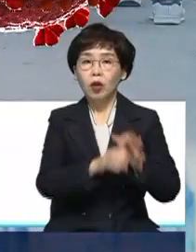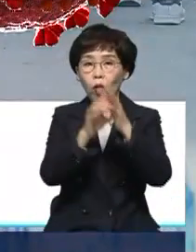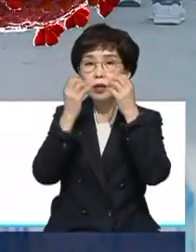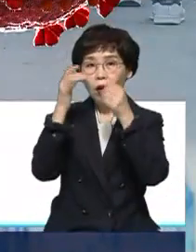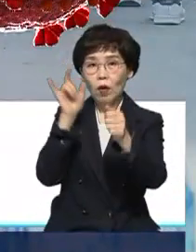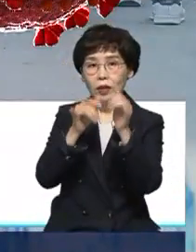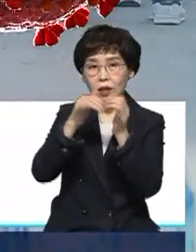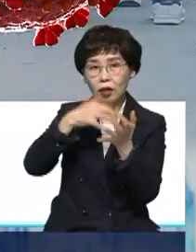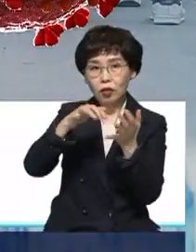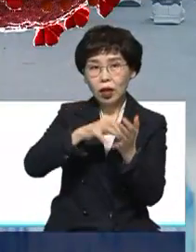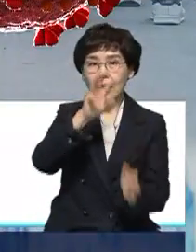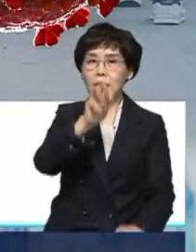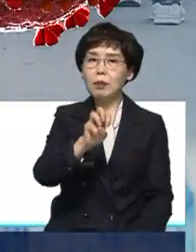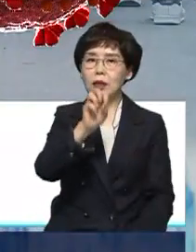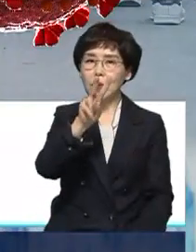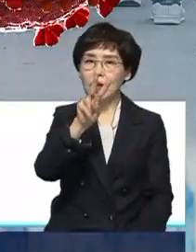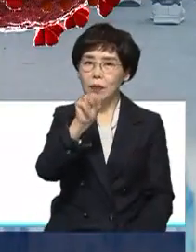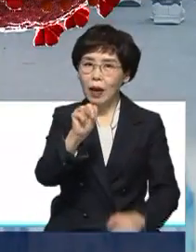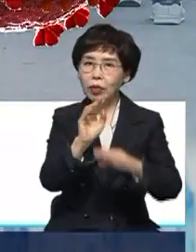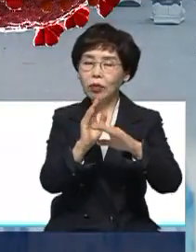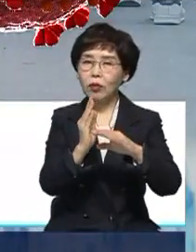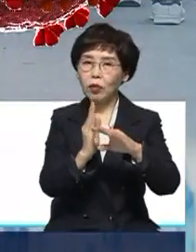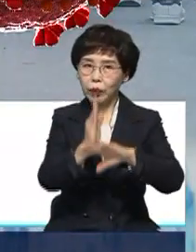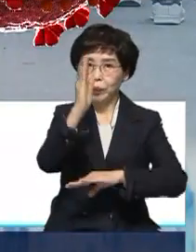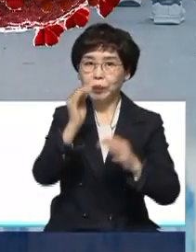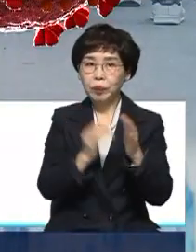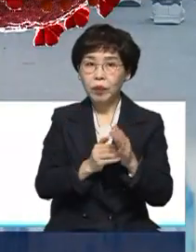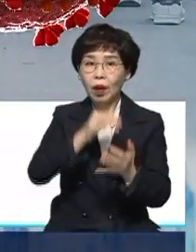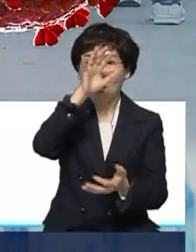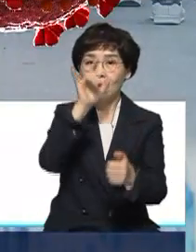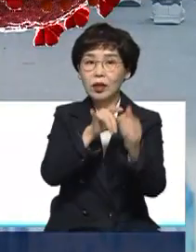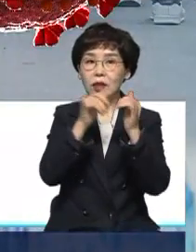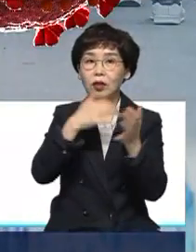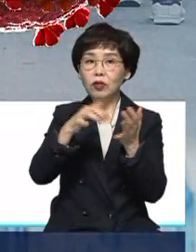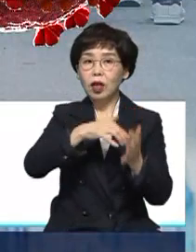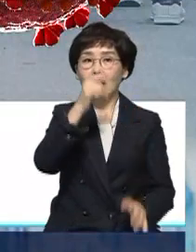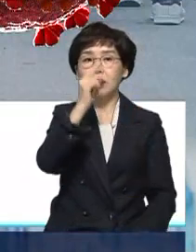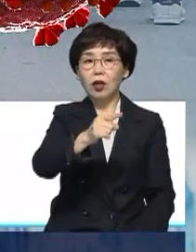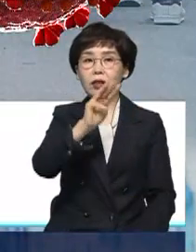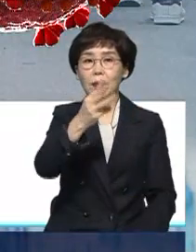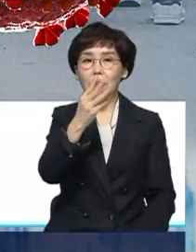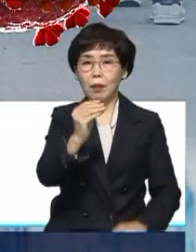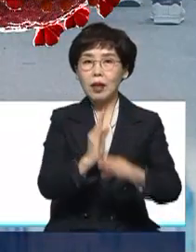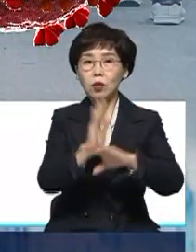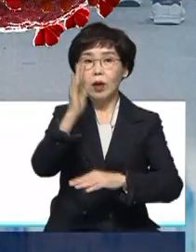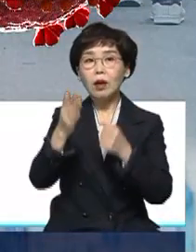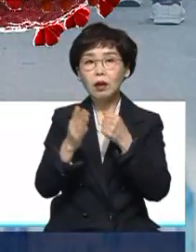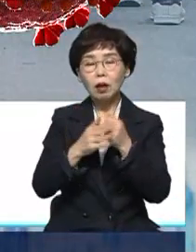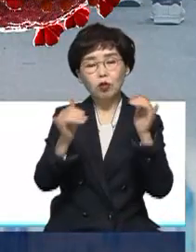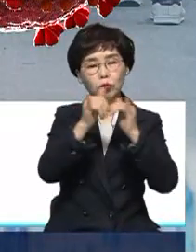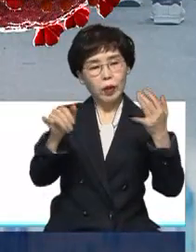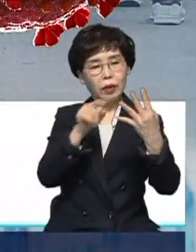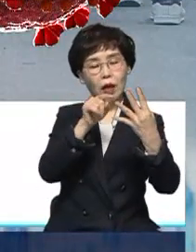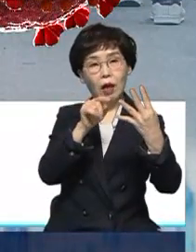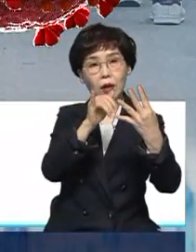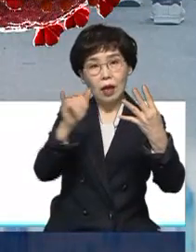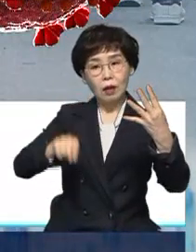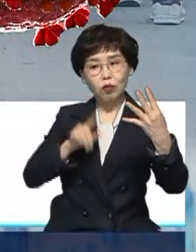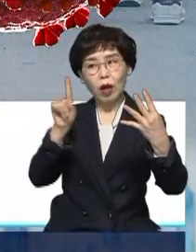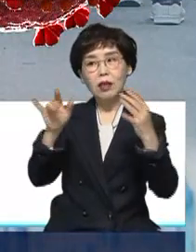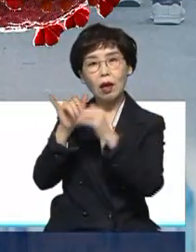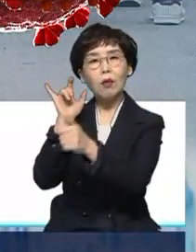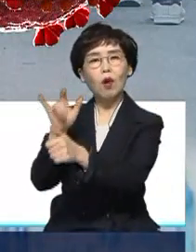코로나19 신규 확진자는 32만 명대로 집계됐습니다. 누적 확진자가 1,300만 명을 넘으면서 국민 4명 중